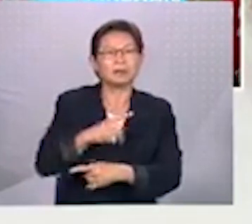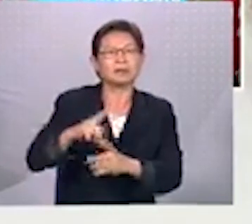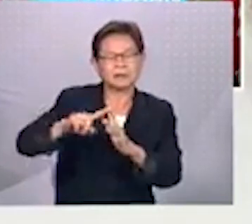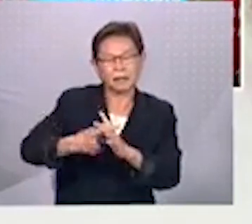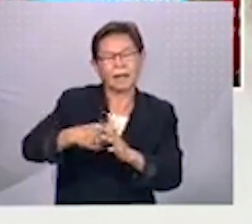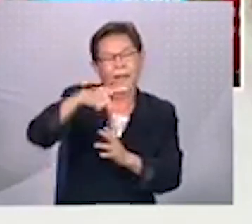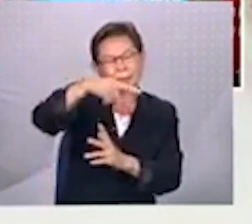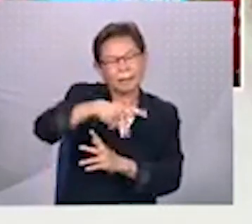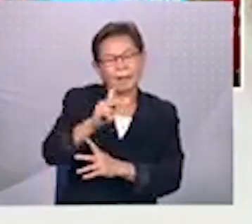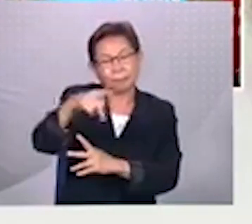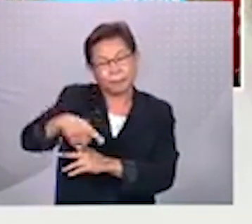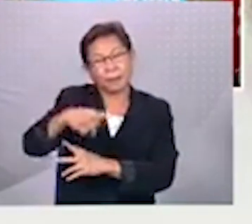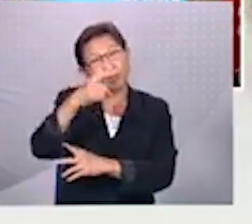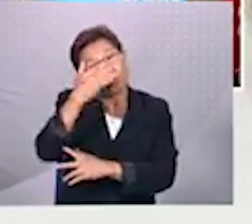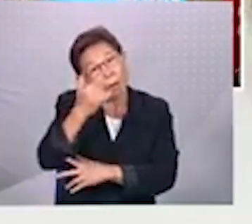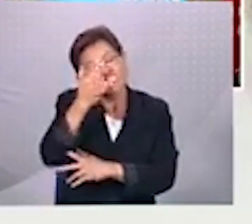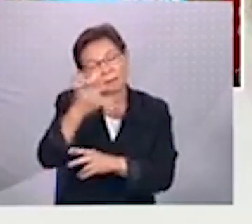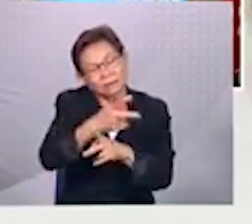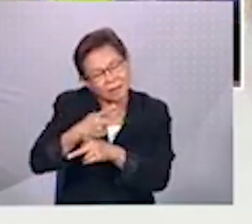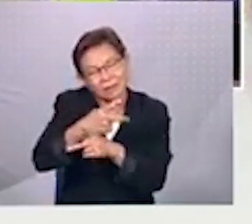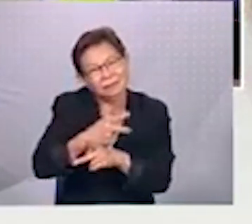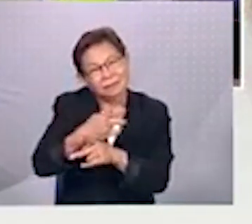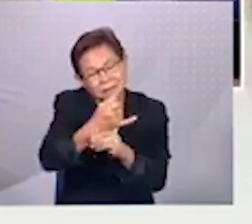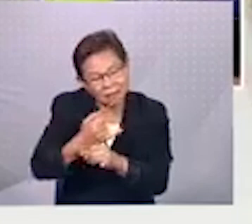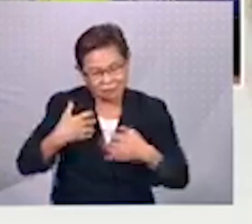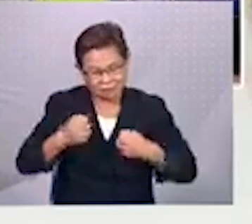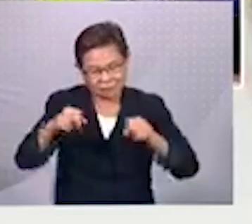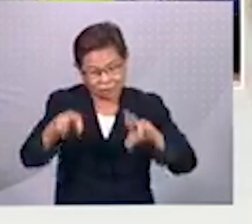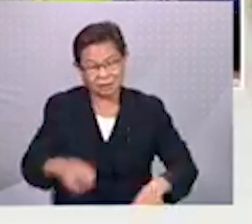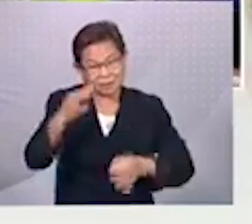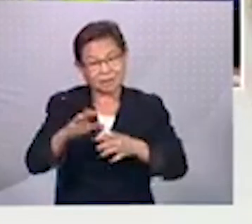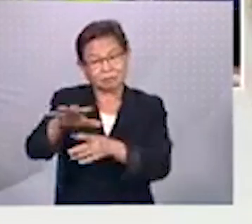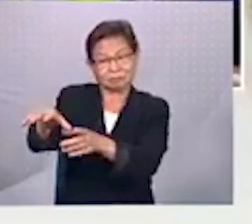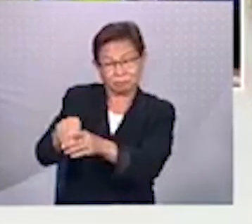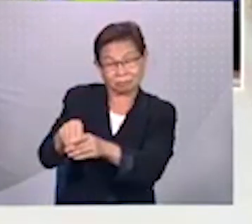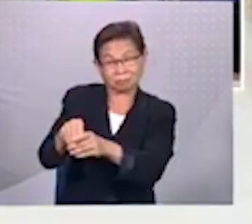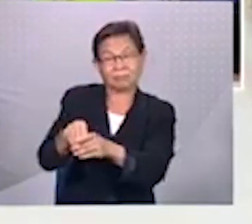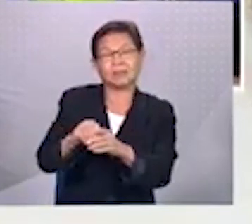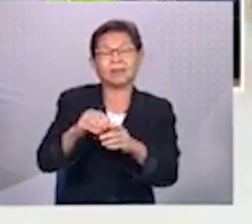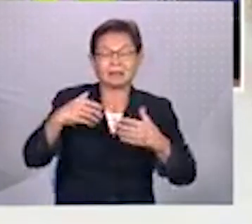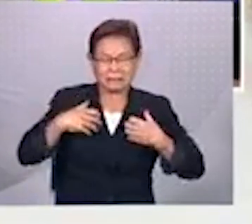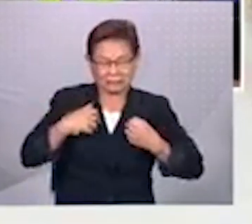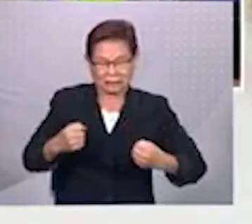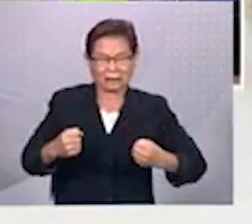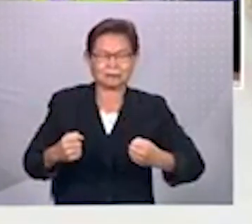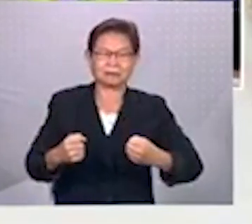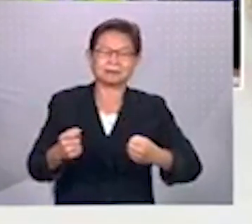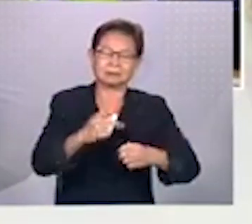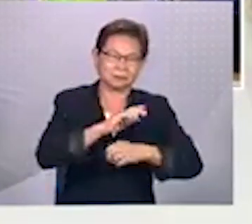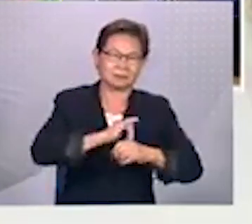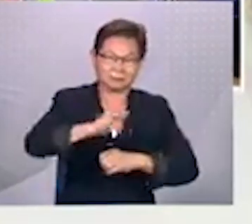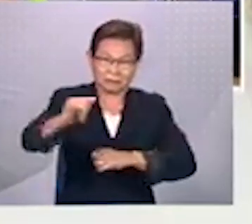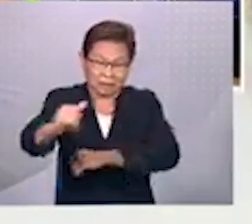memperkenalkan PKP kerana nak menjaga kesihatan rakyat. Jadi jika melibatkan isu kesihatan ke klinik dan sebagainya terletak lebih